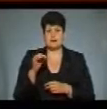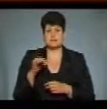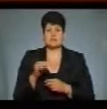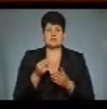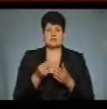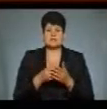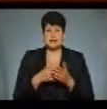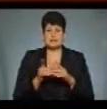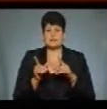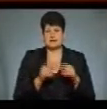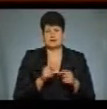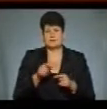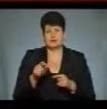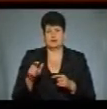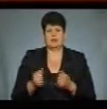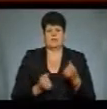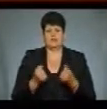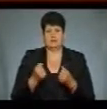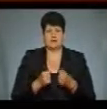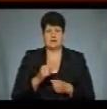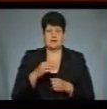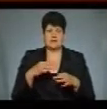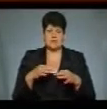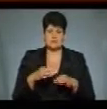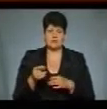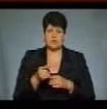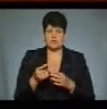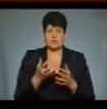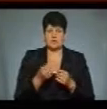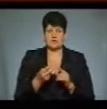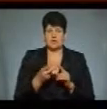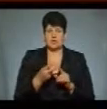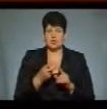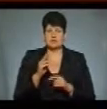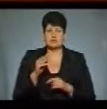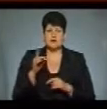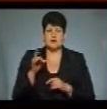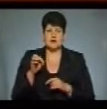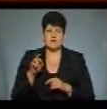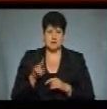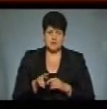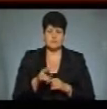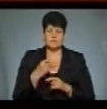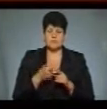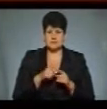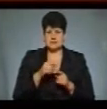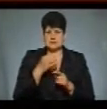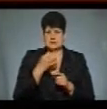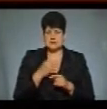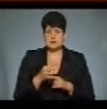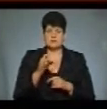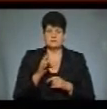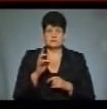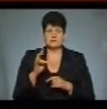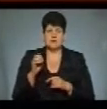на перевезення пасажирів автомобільним транспортом у Тернополі, прийняте 2 травня. Про це нам повідомив позивач Ростислав Небельський.